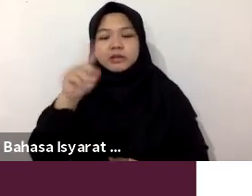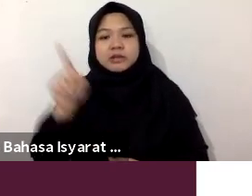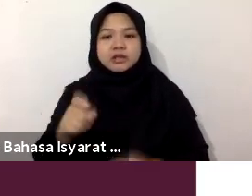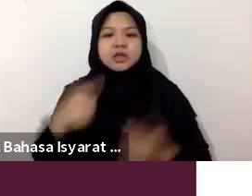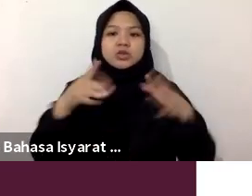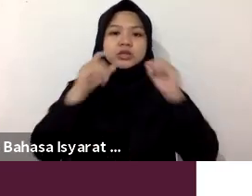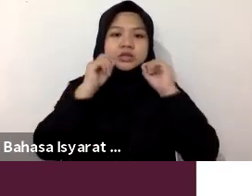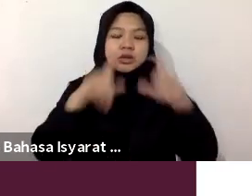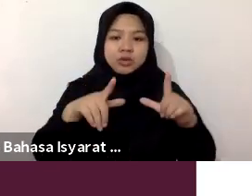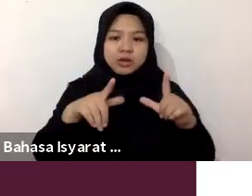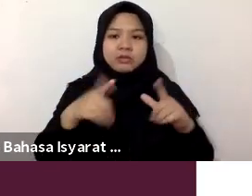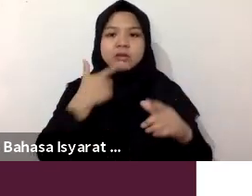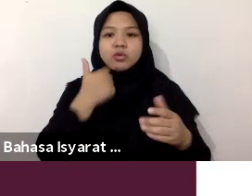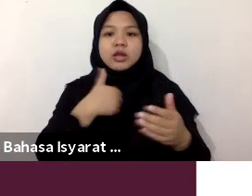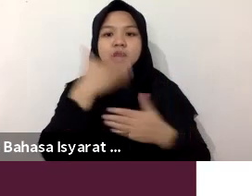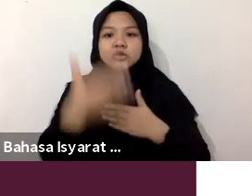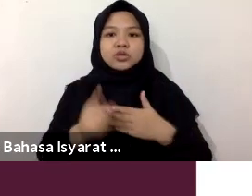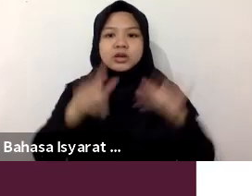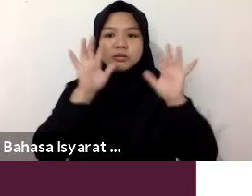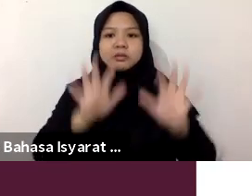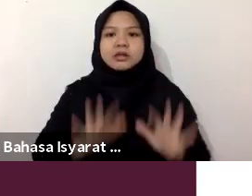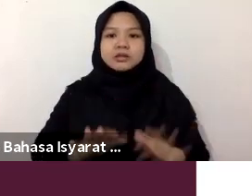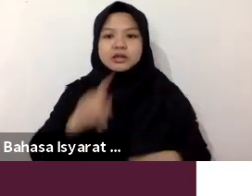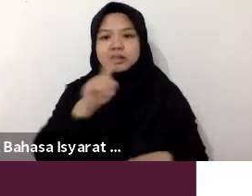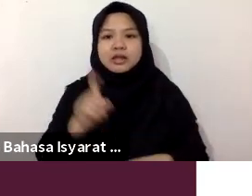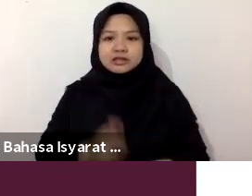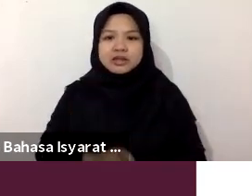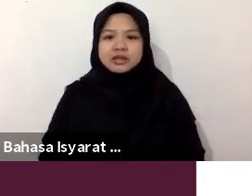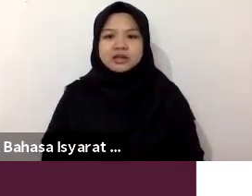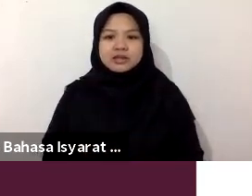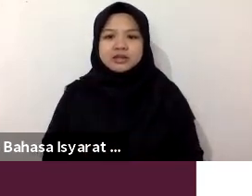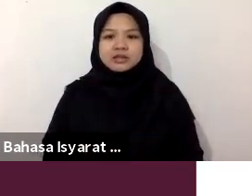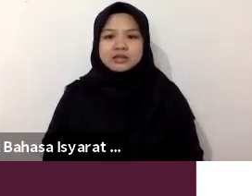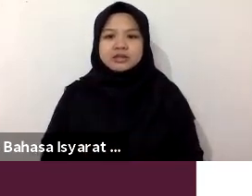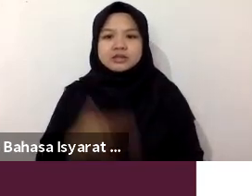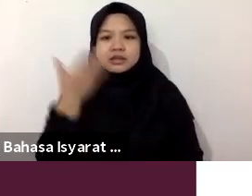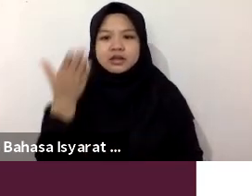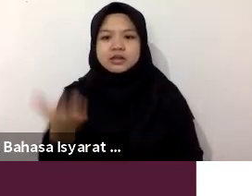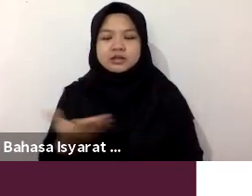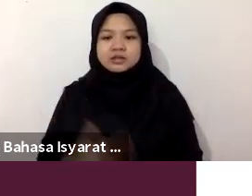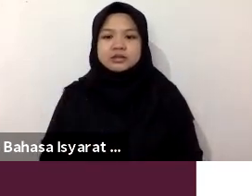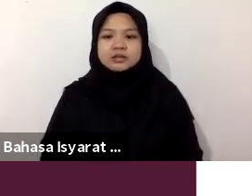terjawab. Boleh lanjut ya dok? Ini banyak banget. Boleh, enggak? Silakan.